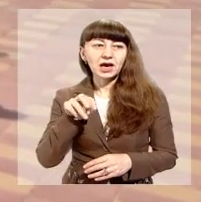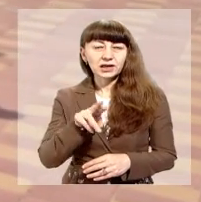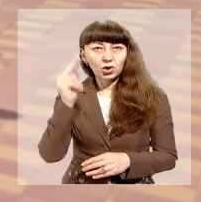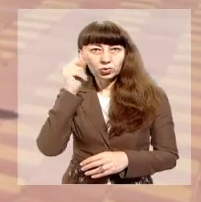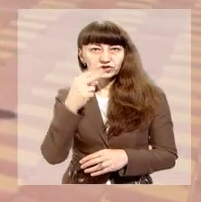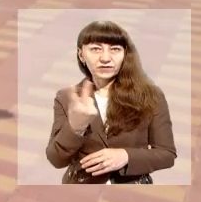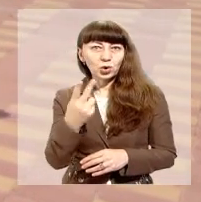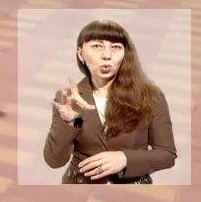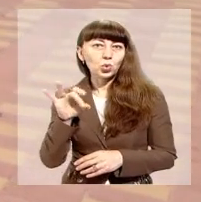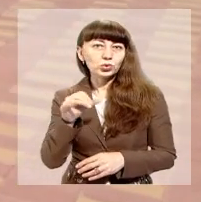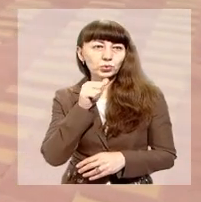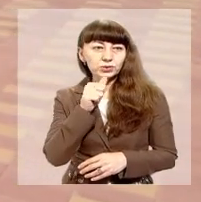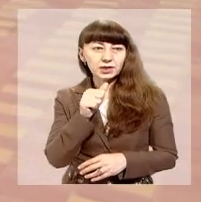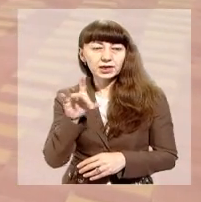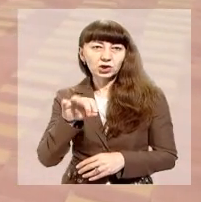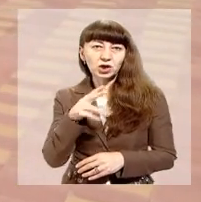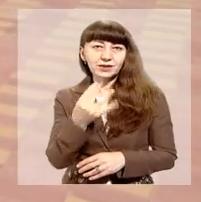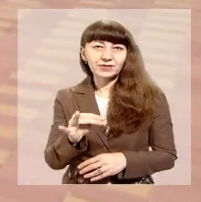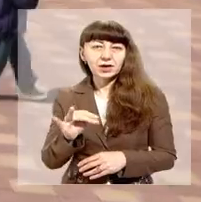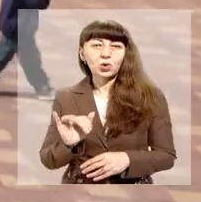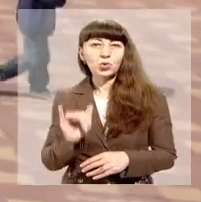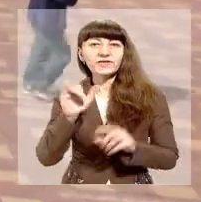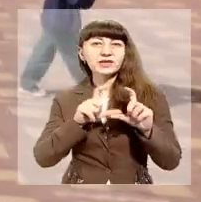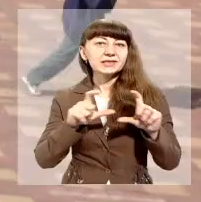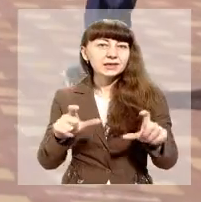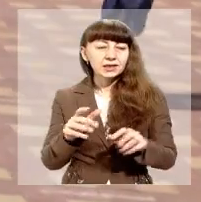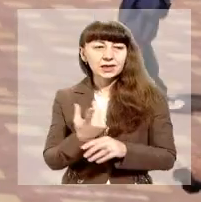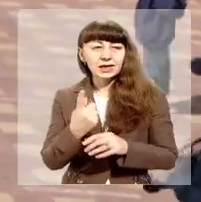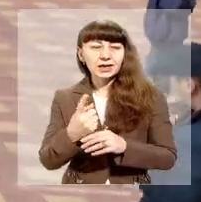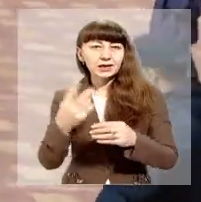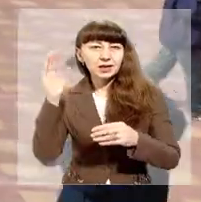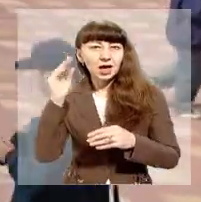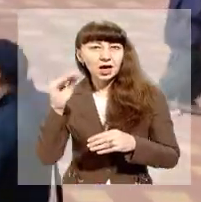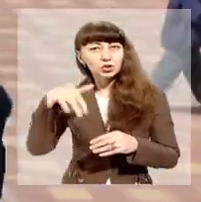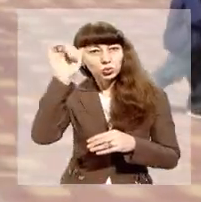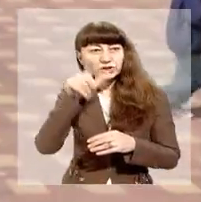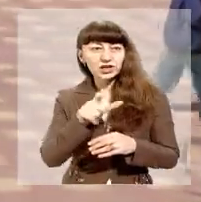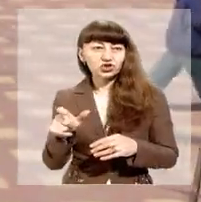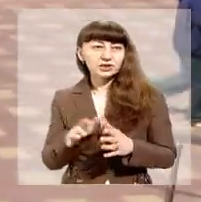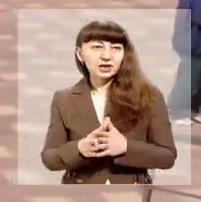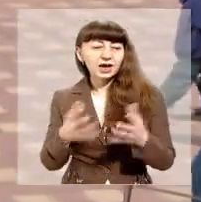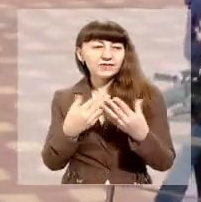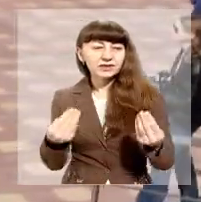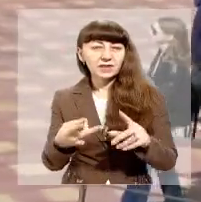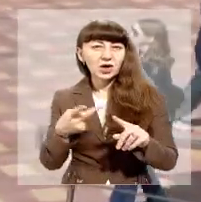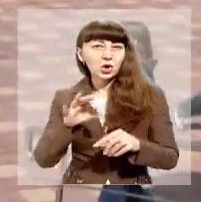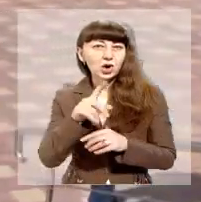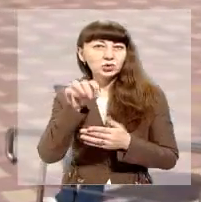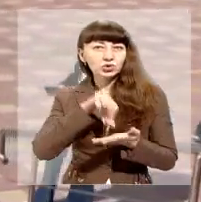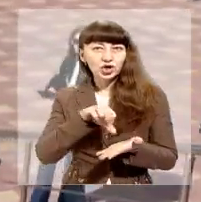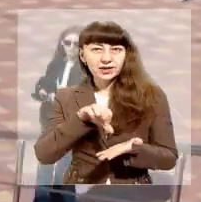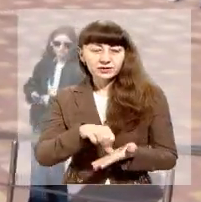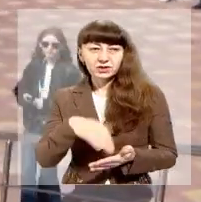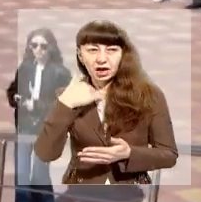учится на 2-м курсе Кустанайского регионального университета. Эта студенческая весна для нее 2-я по счету. Участница